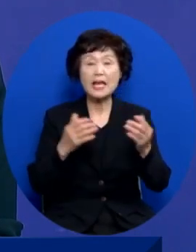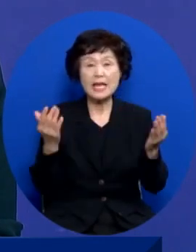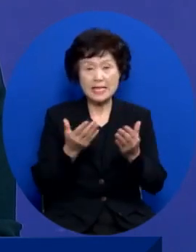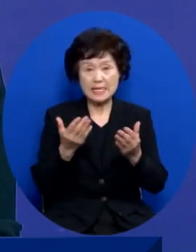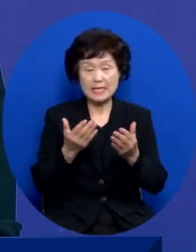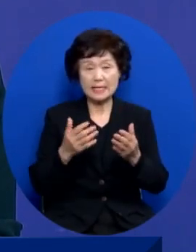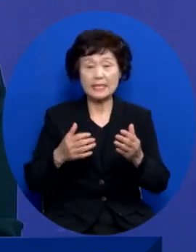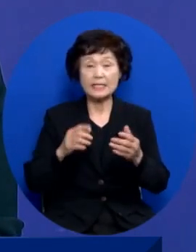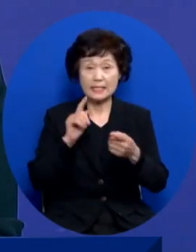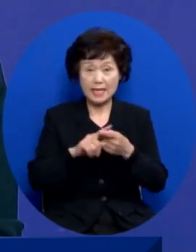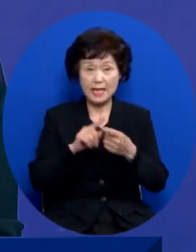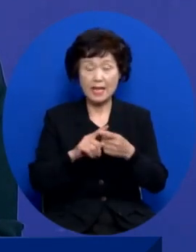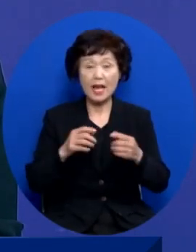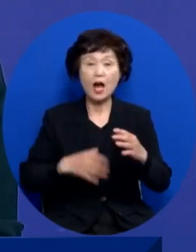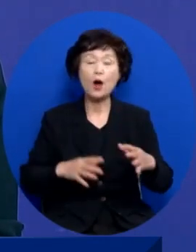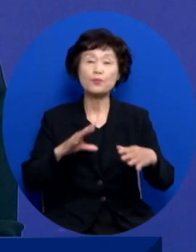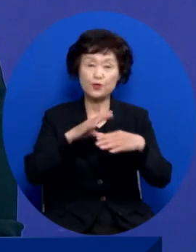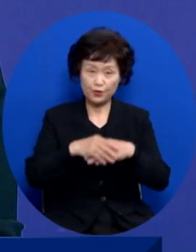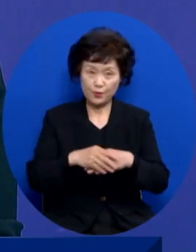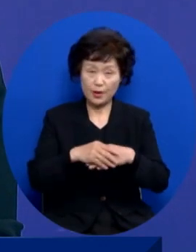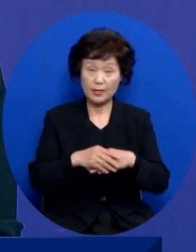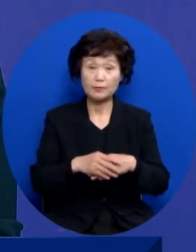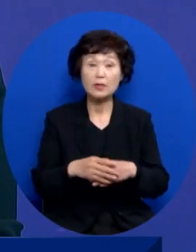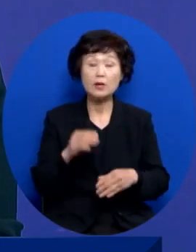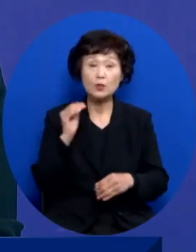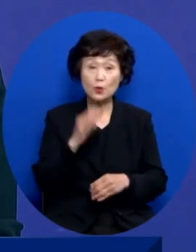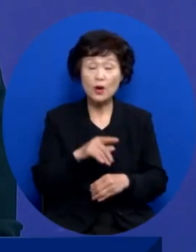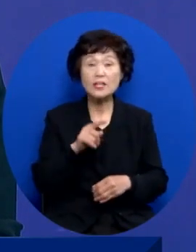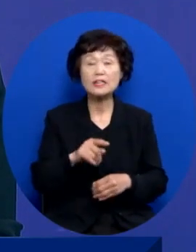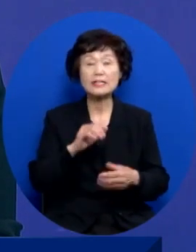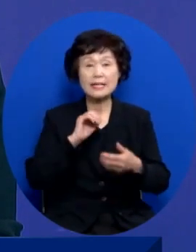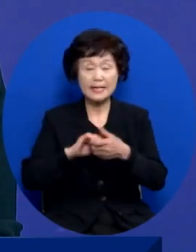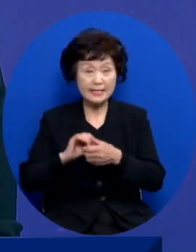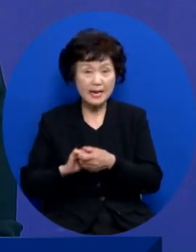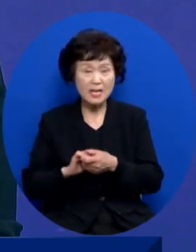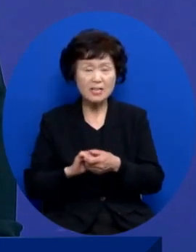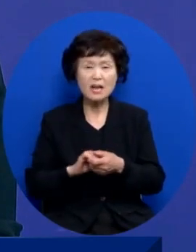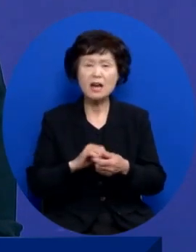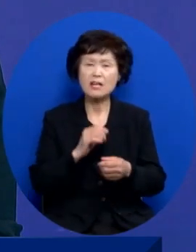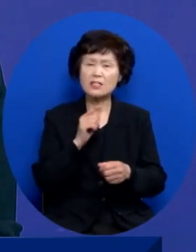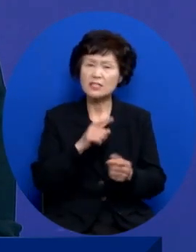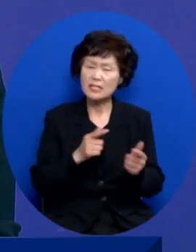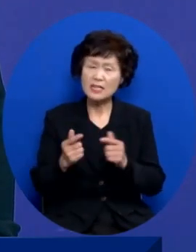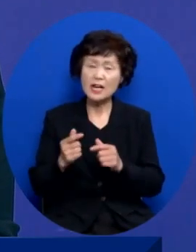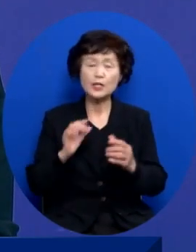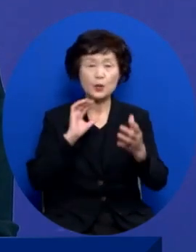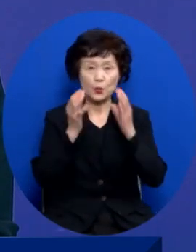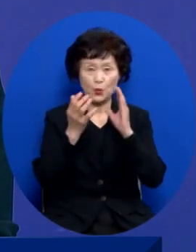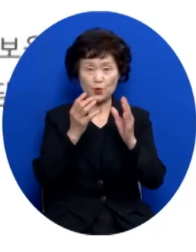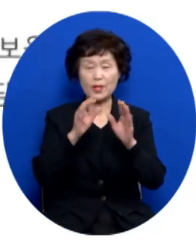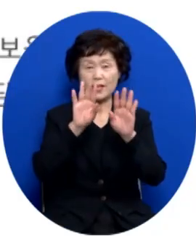체결하고 나섰는데요. 이 가운데 지표 방향성을 제안하는 포럼이 열렸습니다. 이현지 기자입니다.